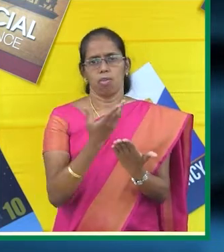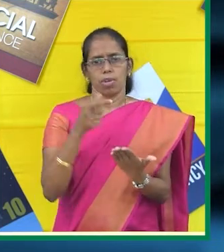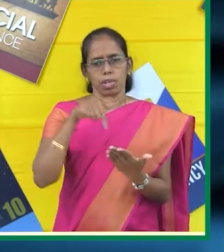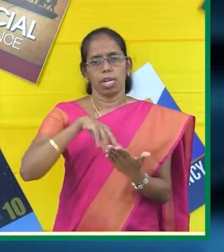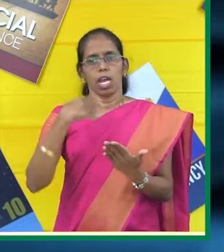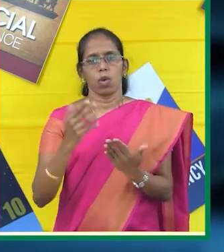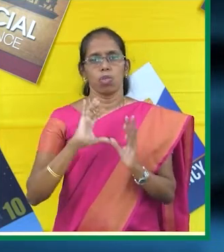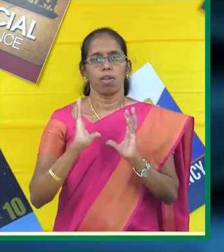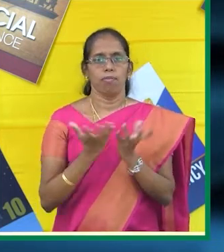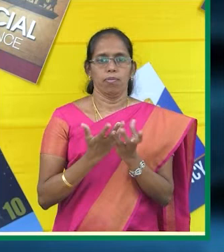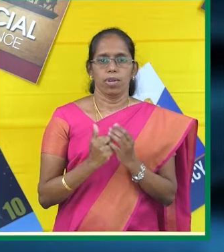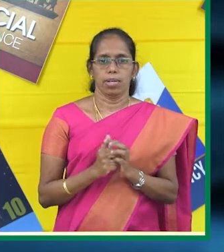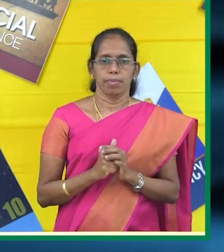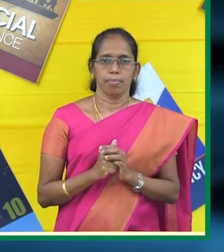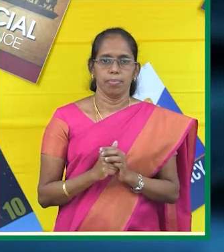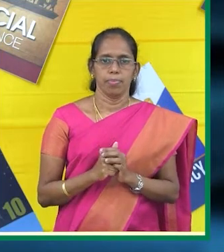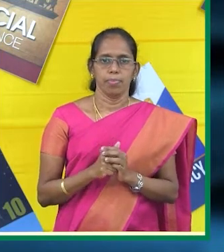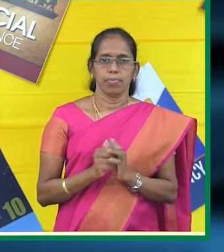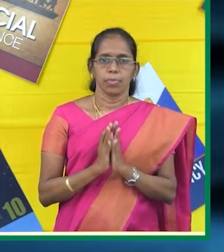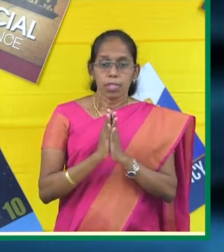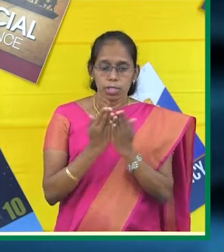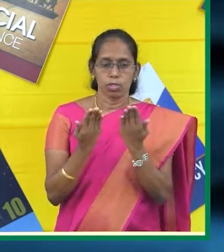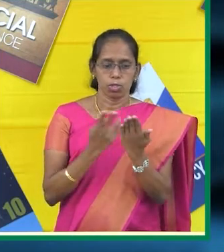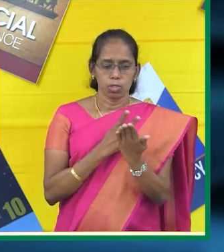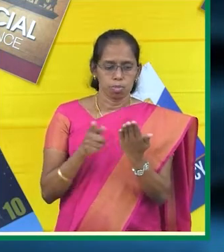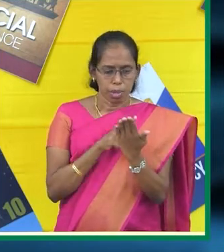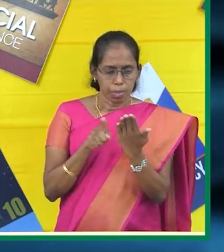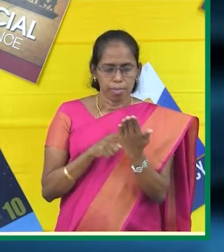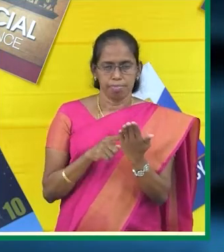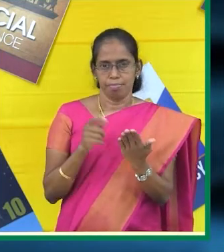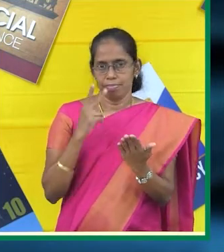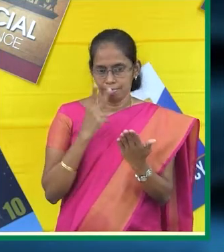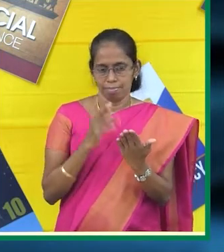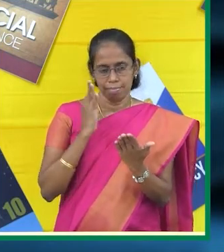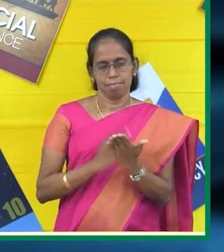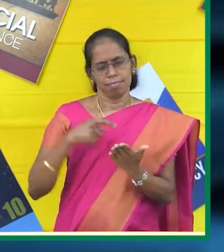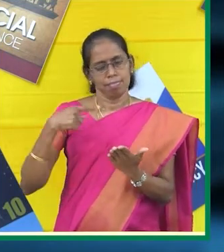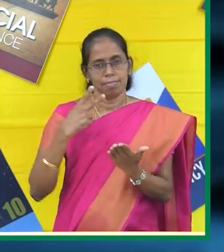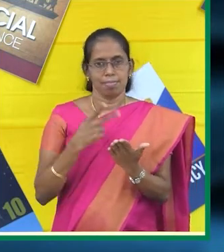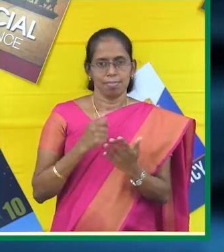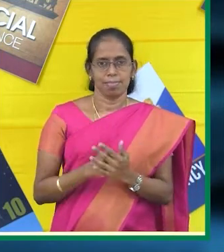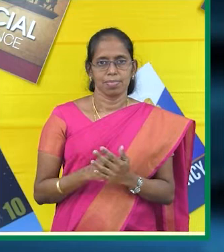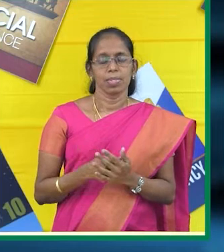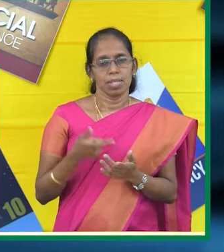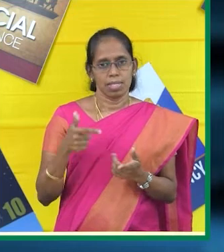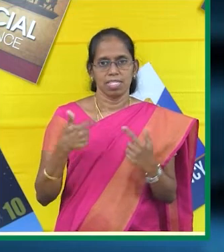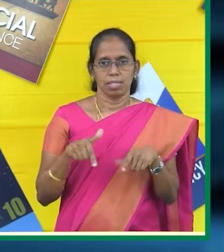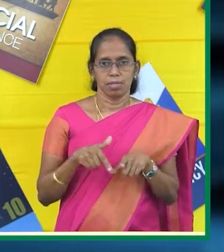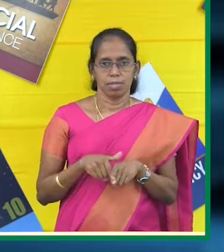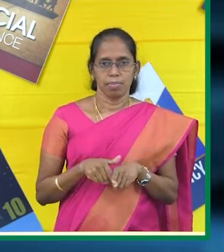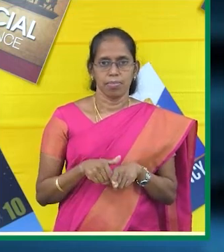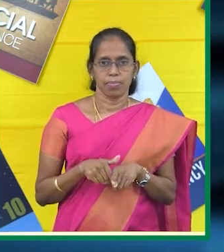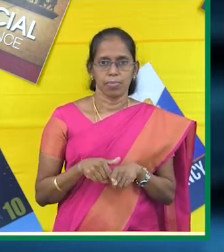அரவுண்ட் தி வேர்ல்ட் இன் அண்ட் அரவுண்ட் தி வேர்ல்ட். ஸோ செய்தித்தாள்கள் பார்க்காமல் நம்ம இருக்க முடியாது. அப்படிப்பட்ட